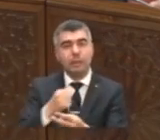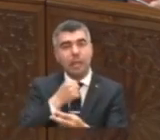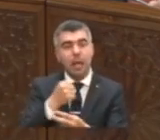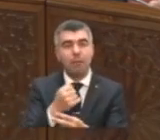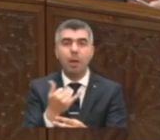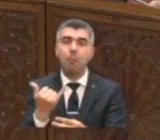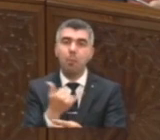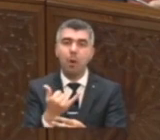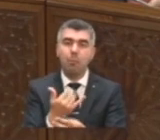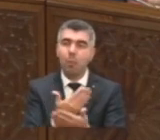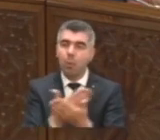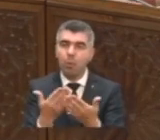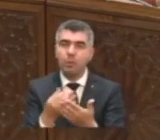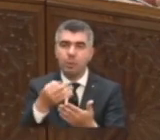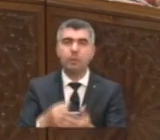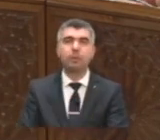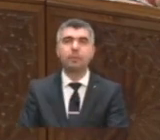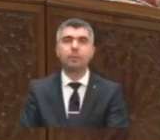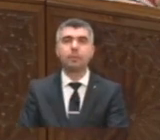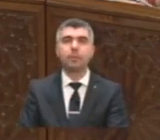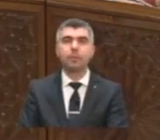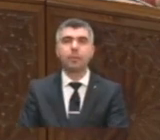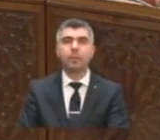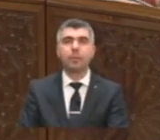يكون هذا الدور بهذا المستوى اللي عرفناها.